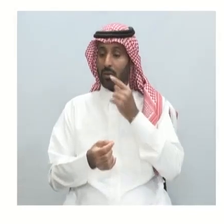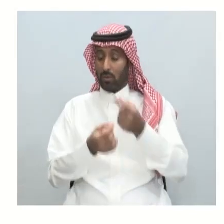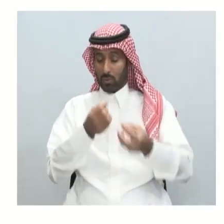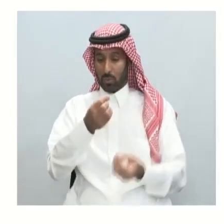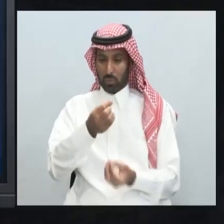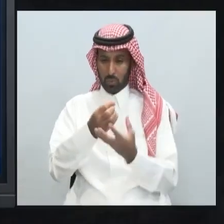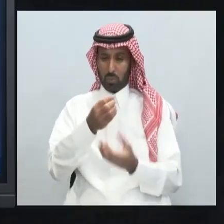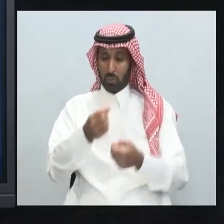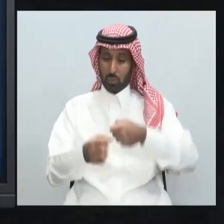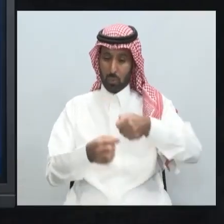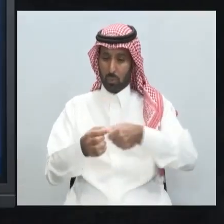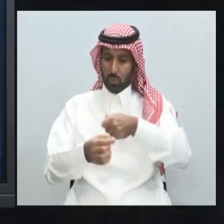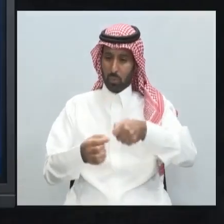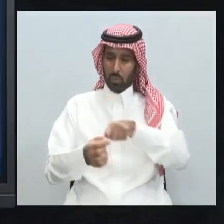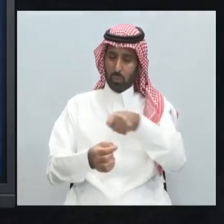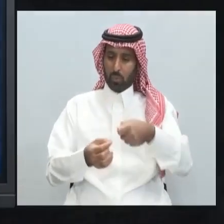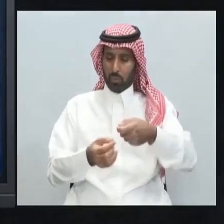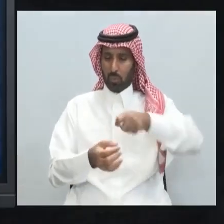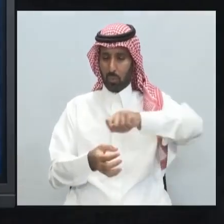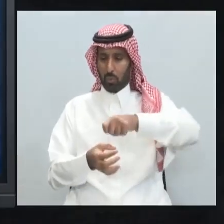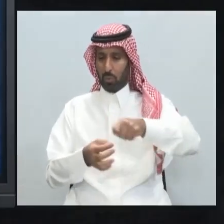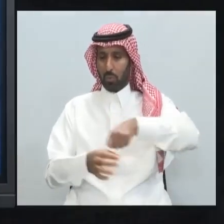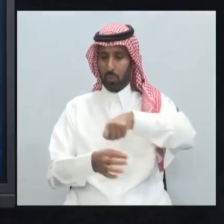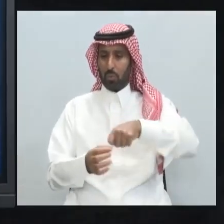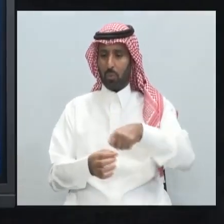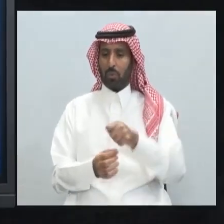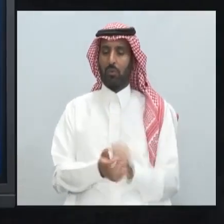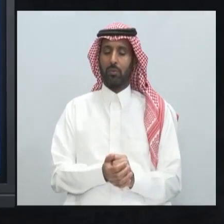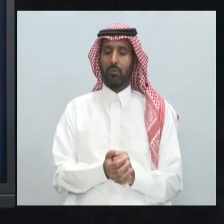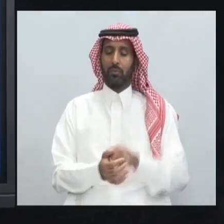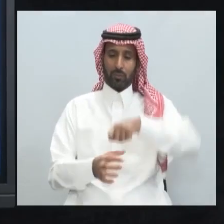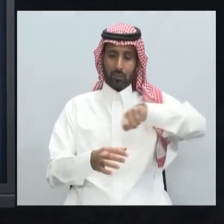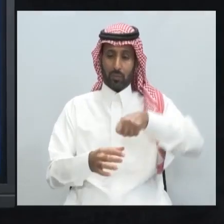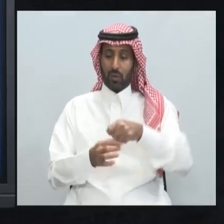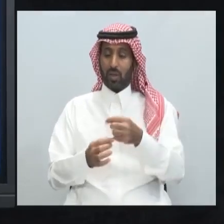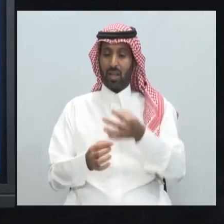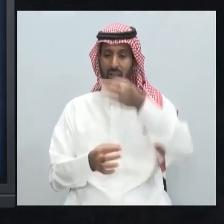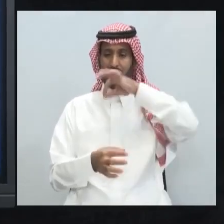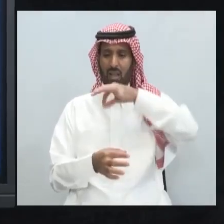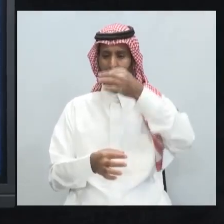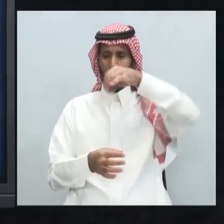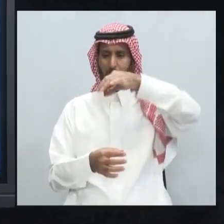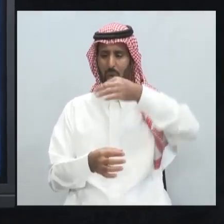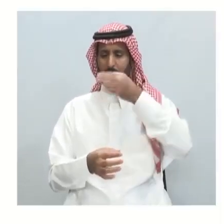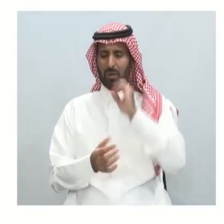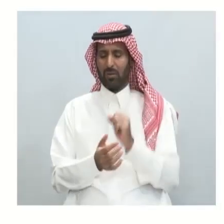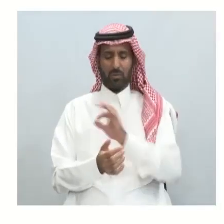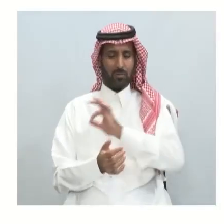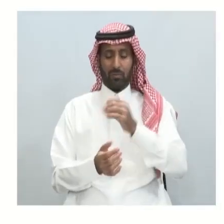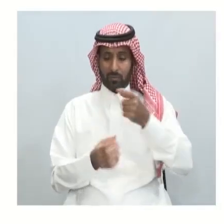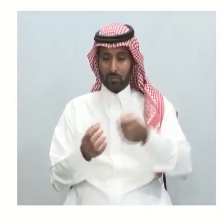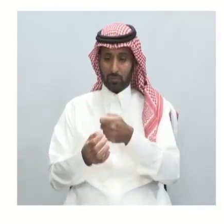منخفضه مباشره السكر يتكرمل على النار لكن الملح لا ينصهر فما السبب في